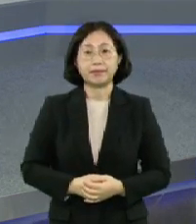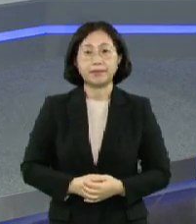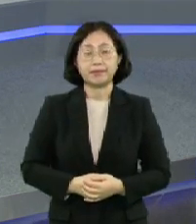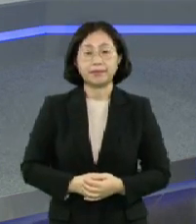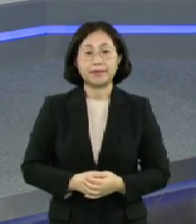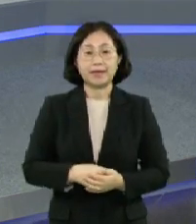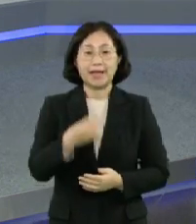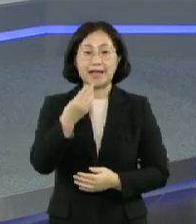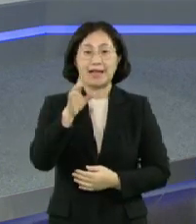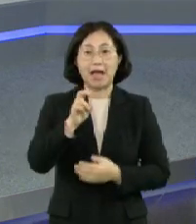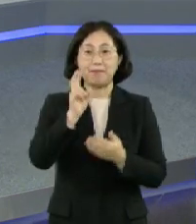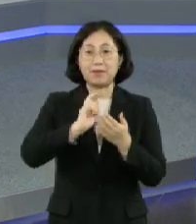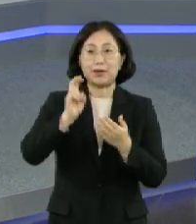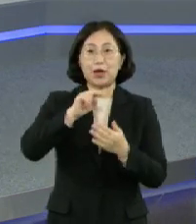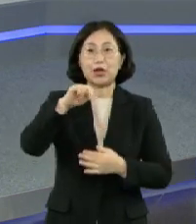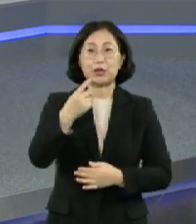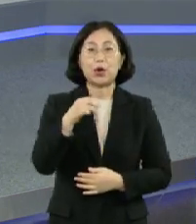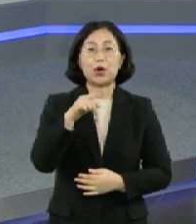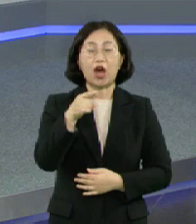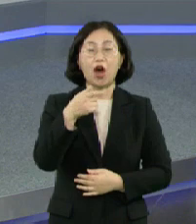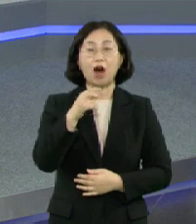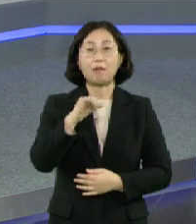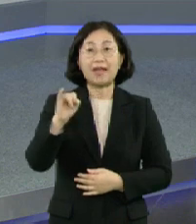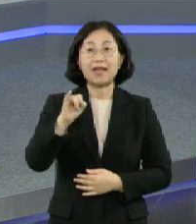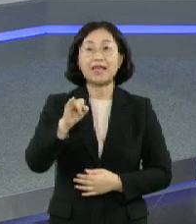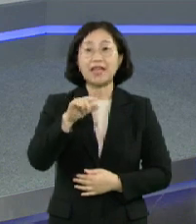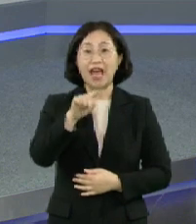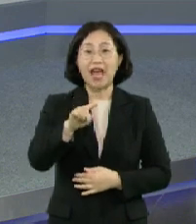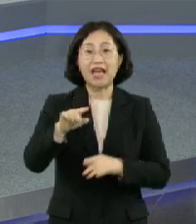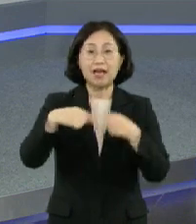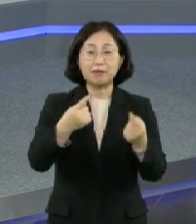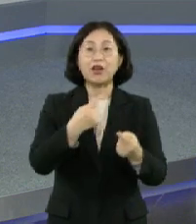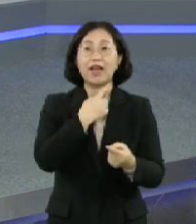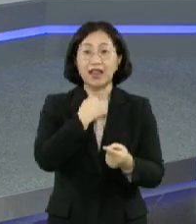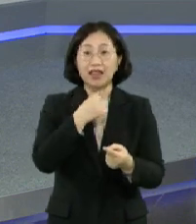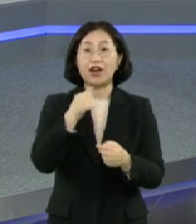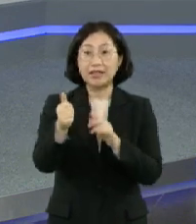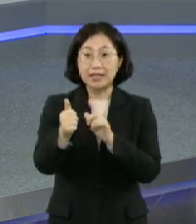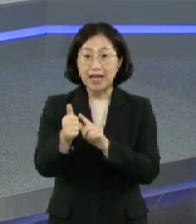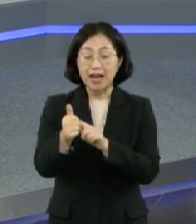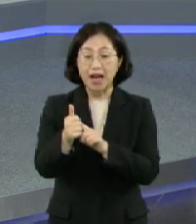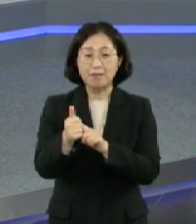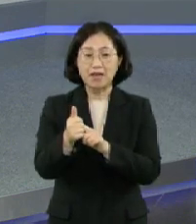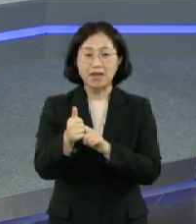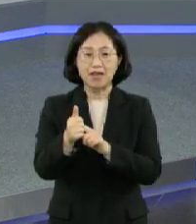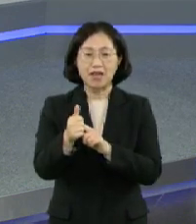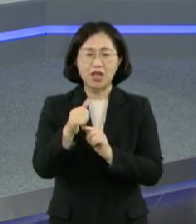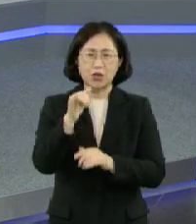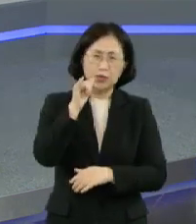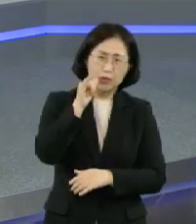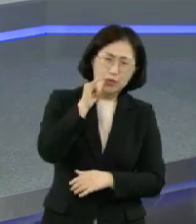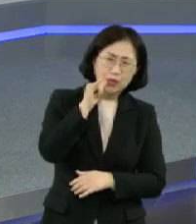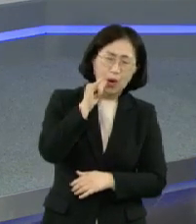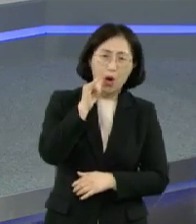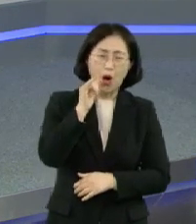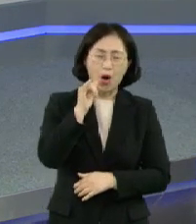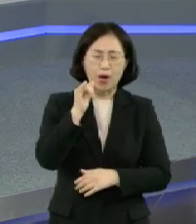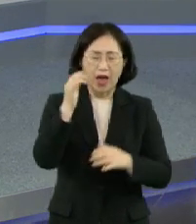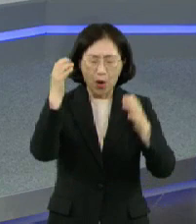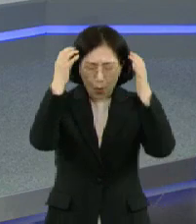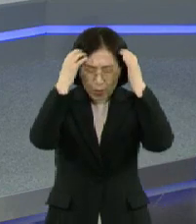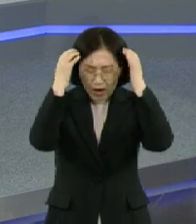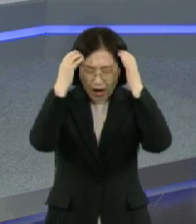인기 힙합 경연 프로그램 쇼미더머니에 출연했던 래퍼 블리다 바스타드가 극심한 중독 현상을 겪은